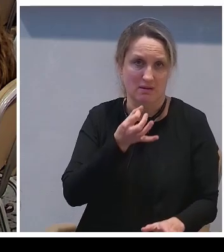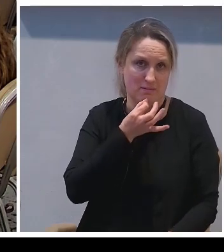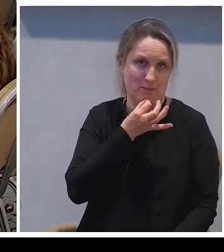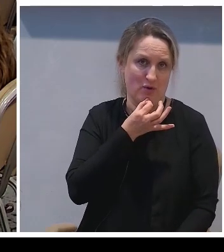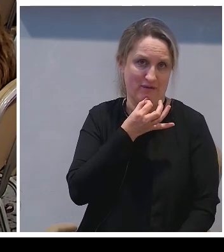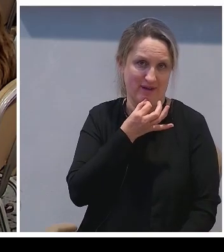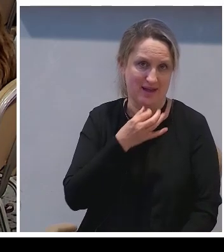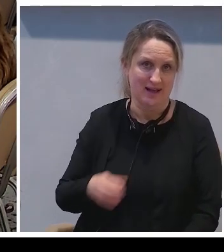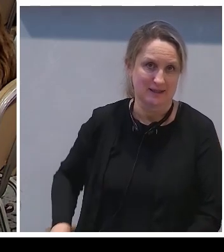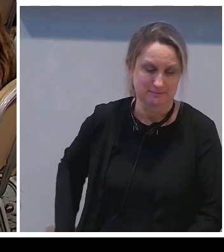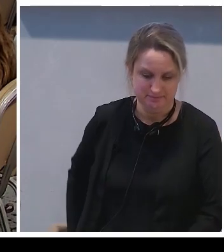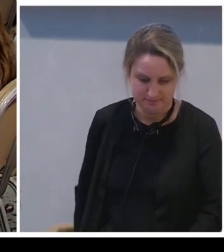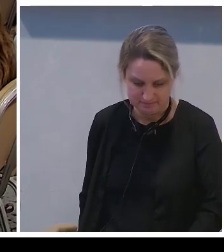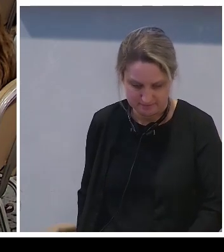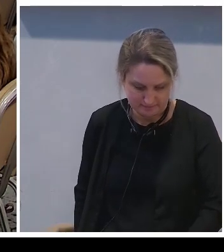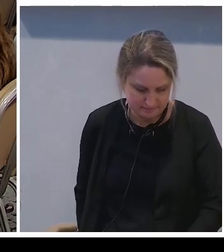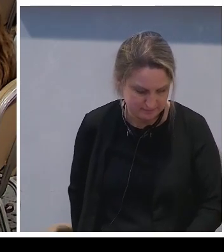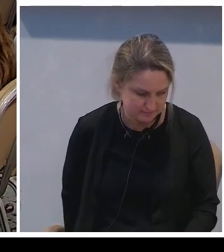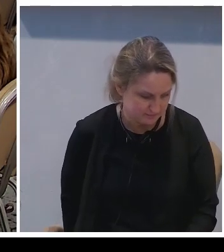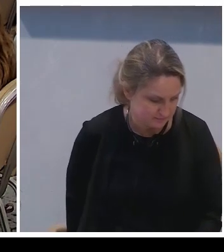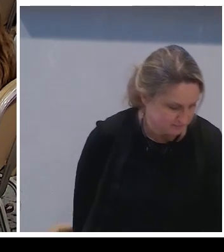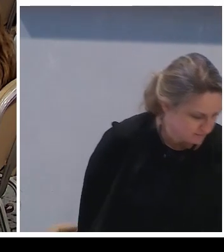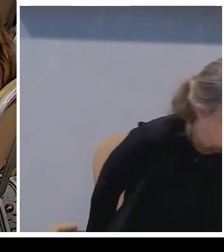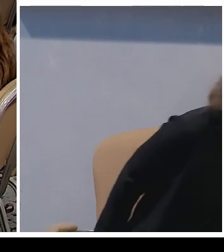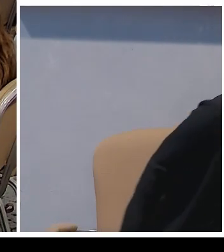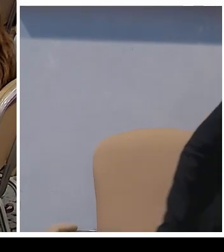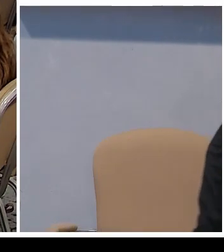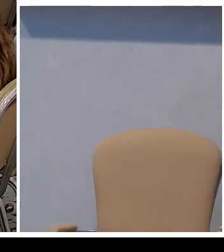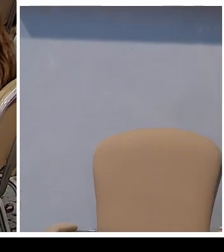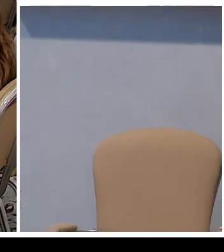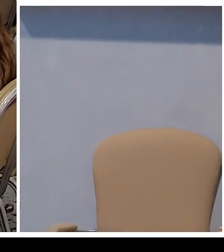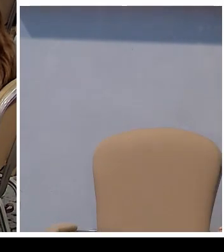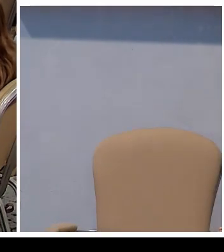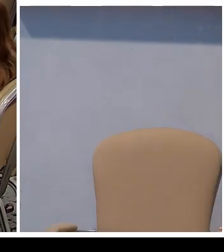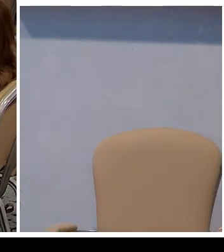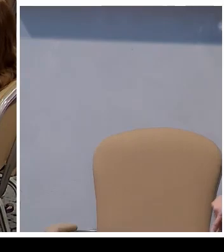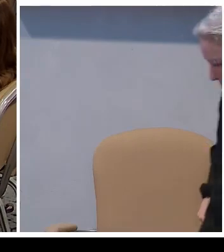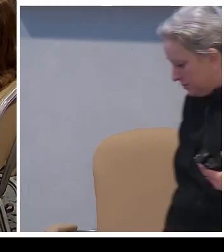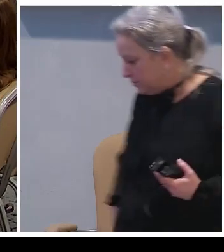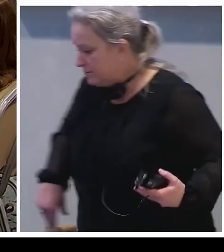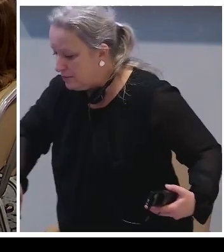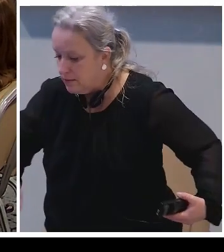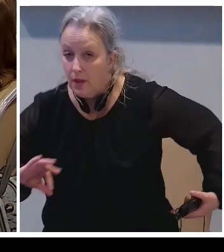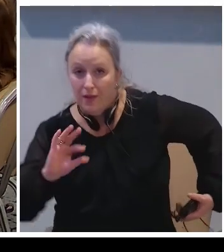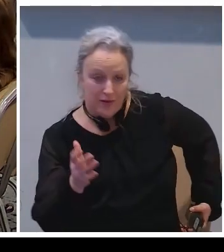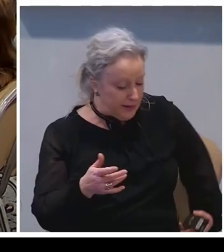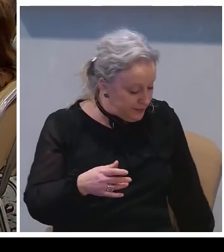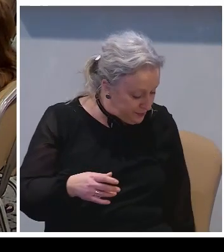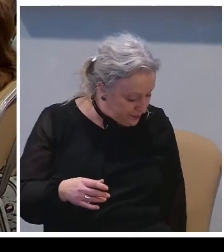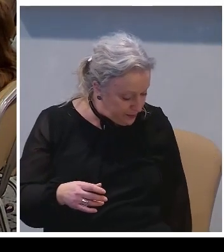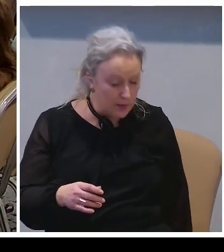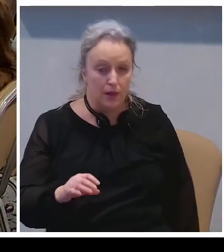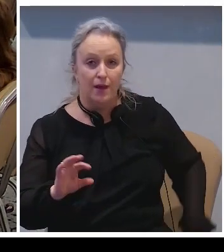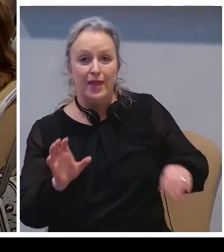piisavalt toota või ei suuda seda is anda välja initially kõigile, either kes seda unable sooviksid. to Ja meil produce on enough tegelikult erisused, or to et distribute püütakse it seda